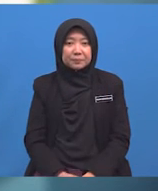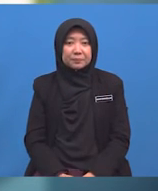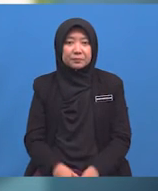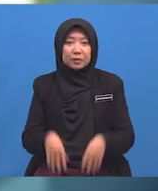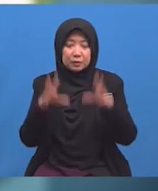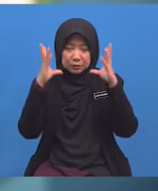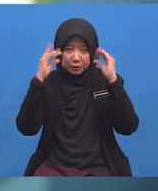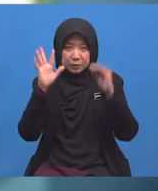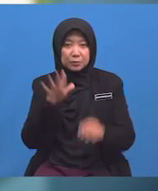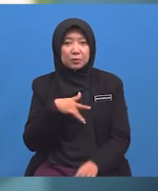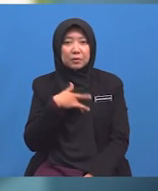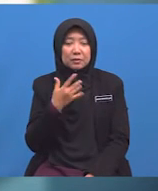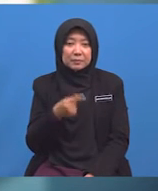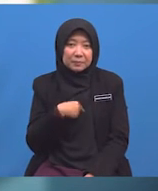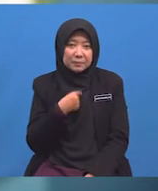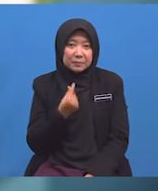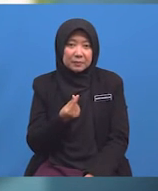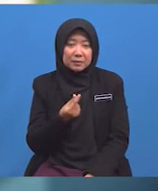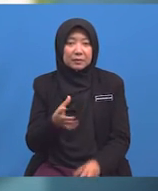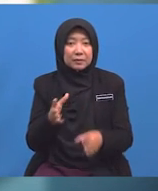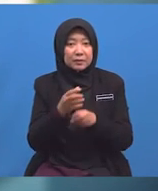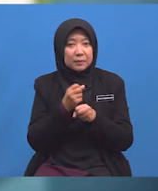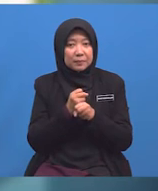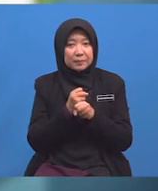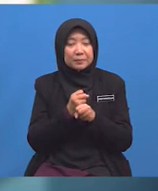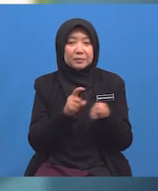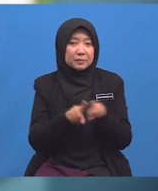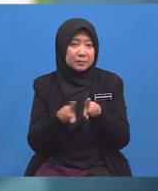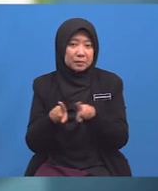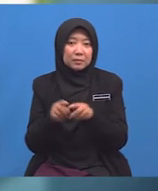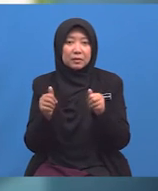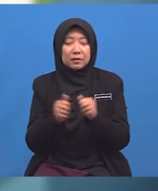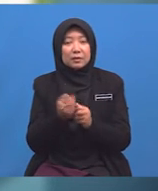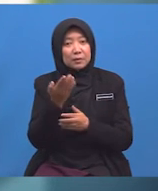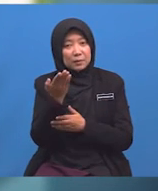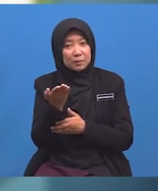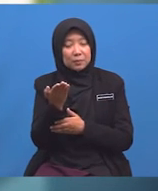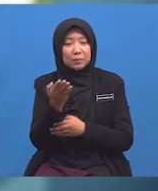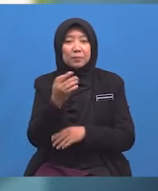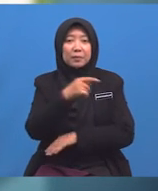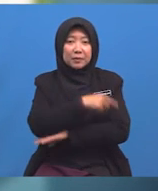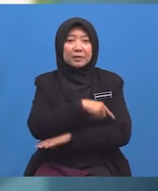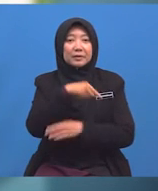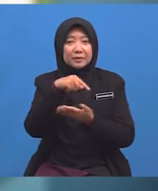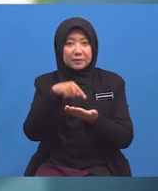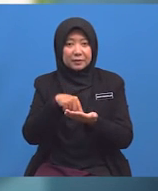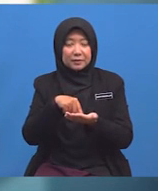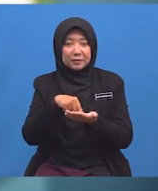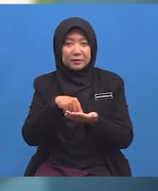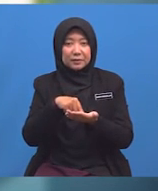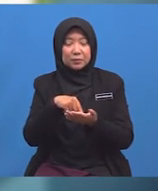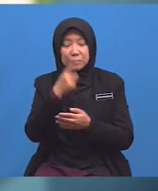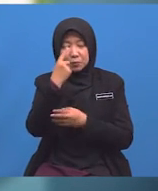Cikgu berasa sungguh gembira dapat bersama-sama dengan kamu pada hari ini bagi